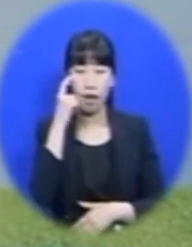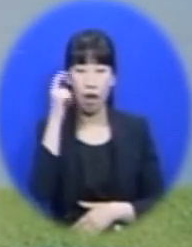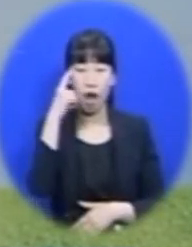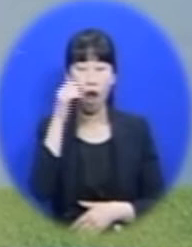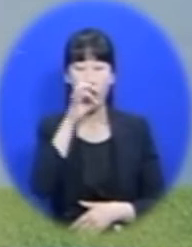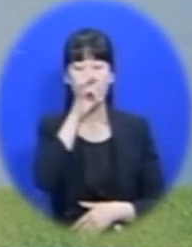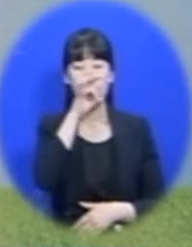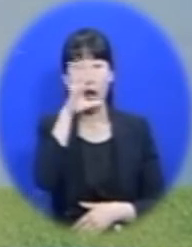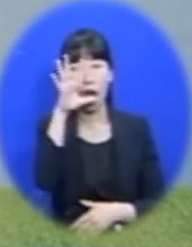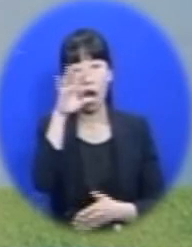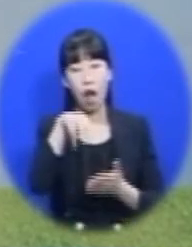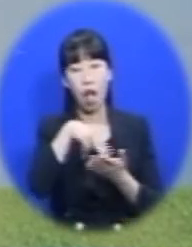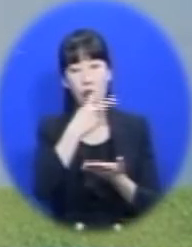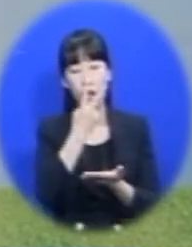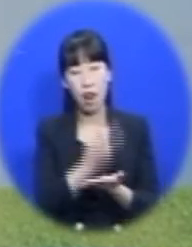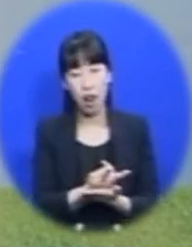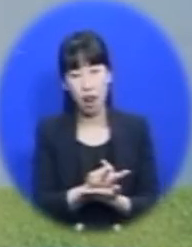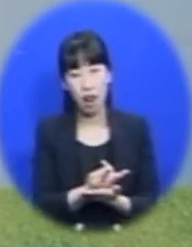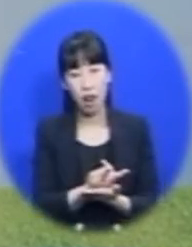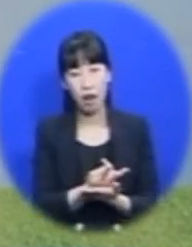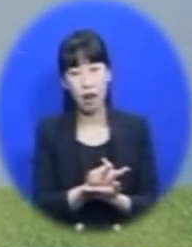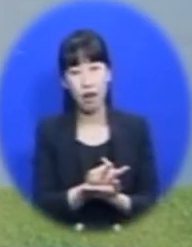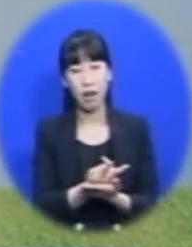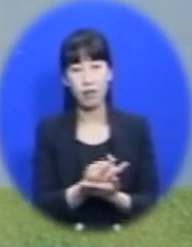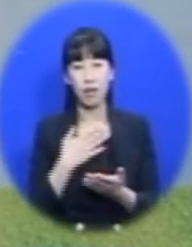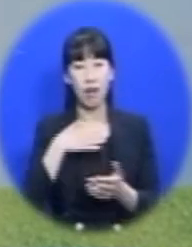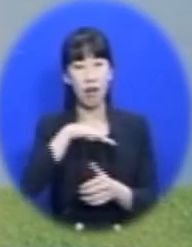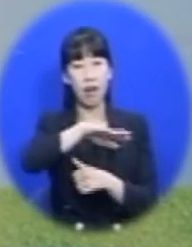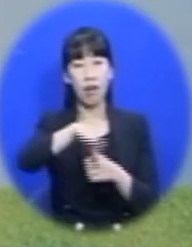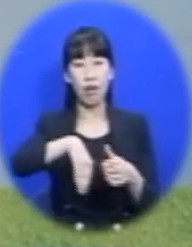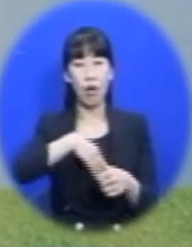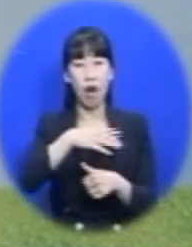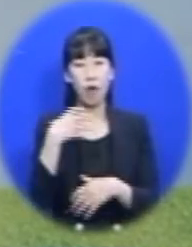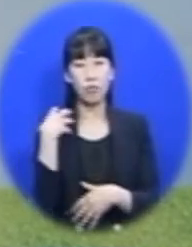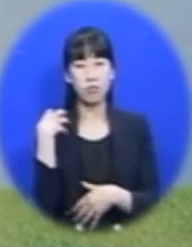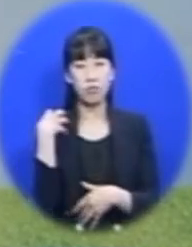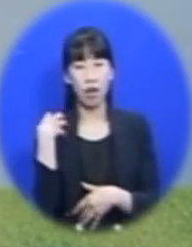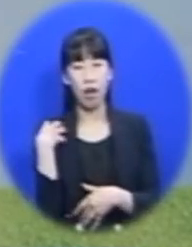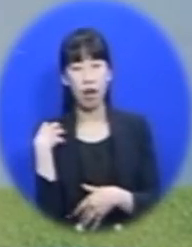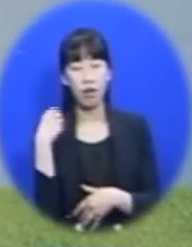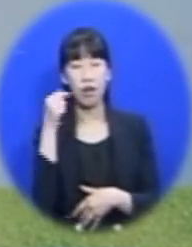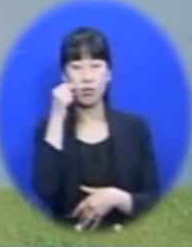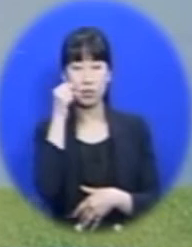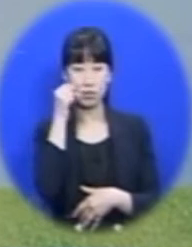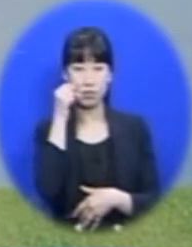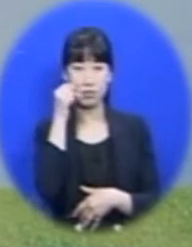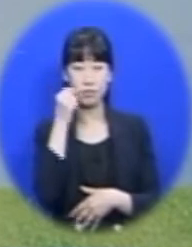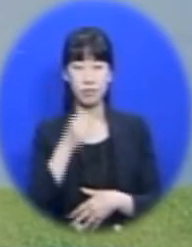졸도해버린 거예요. 졸도. 그 상황을 감당할 수가 없었어요.